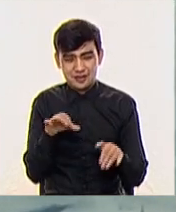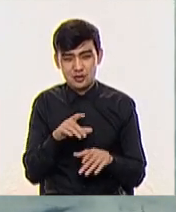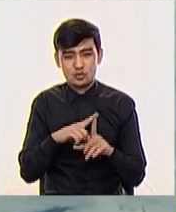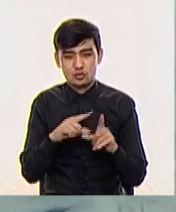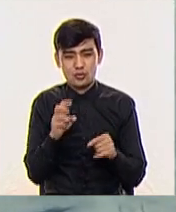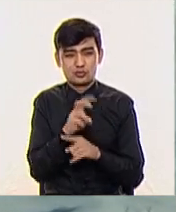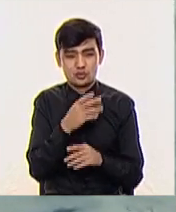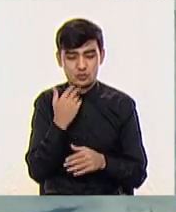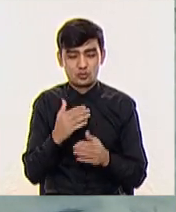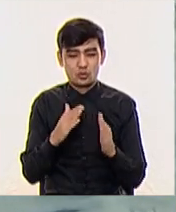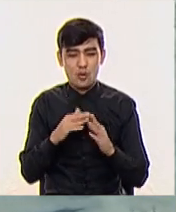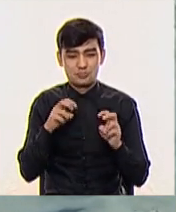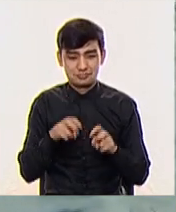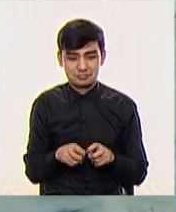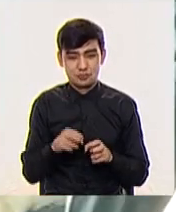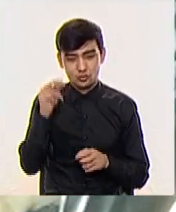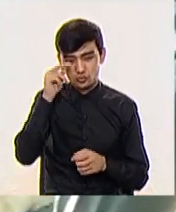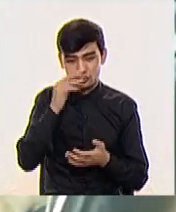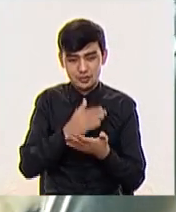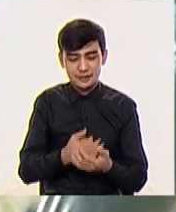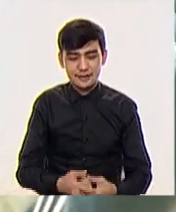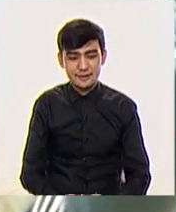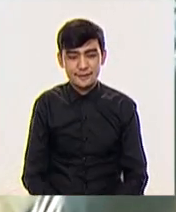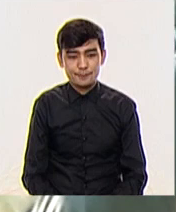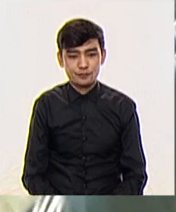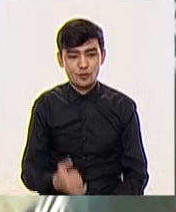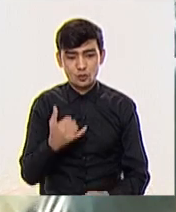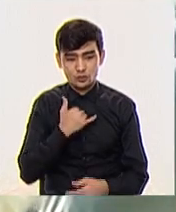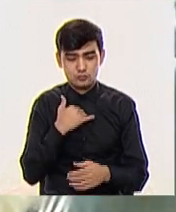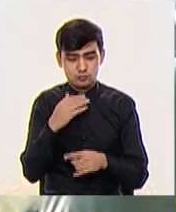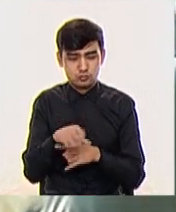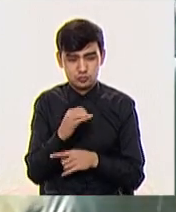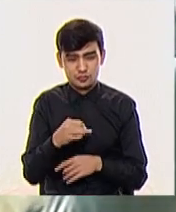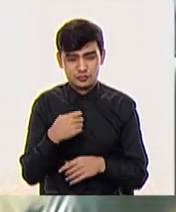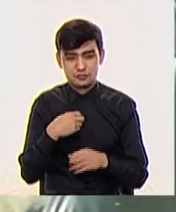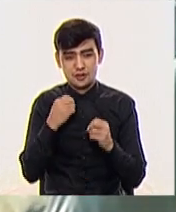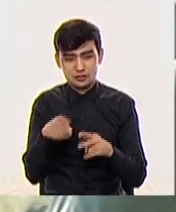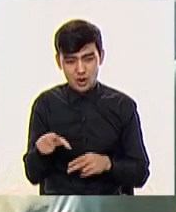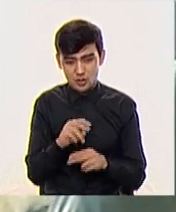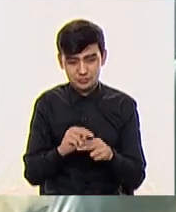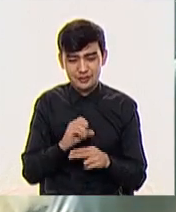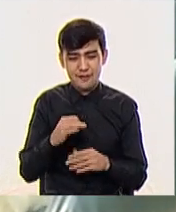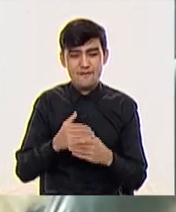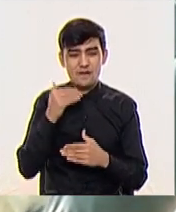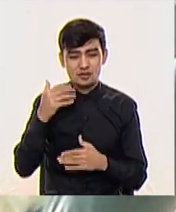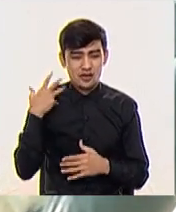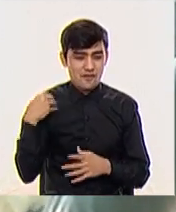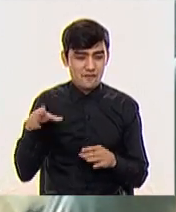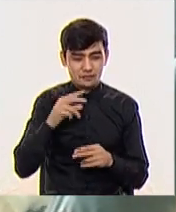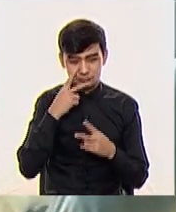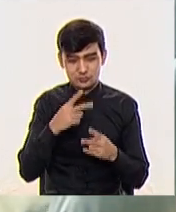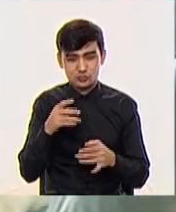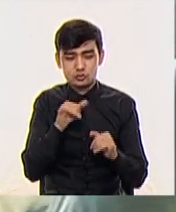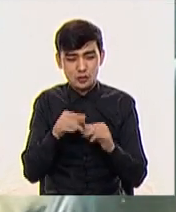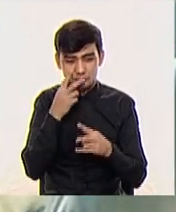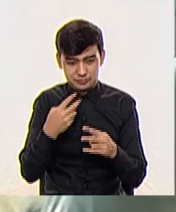сабақты үйден оқитын болған екен. Бізде дым жоқ. Соны қарастырсаңыздар, ана жоғарыда отырған басшылар білмеймін не